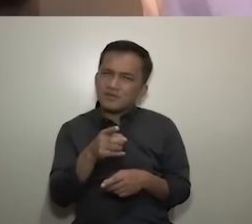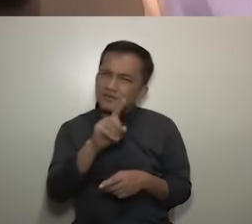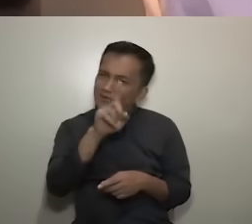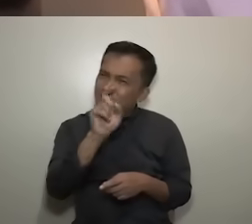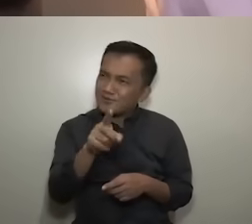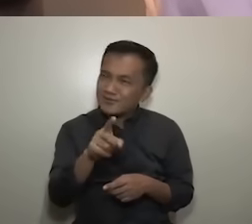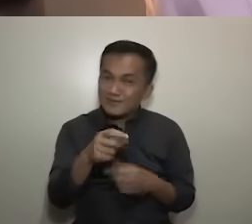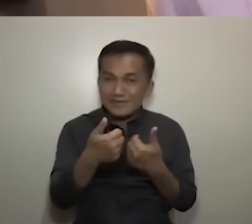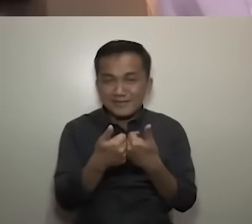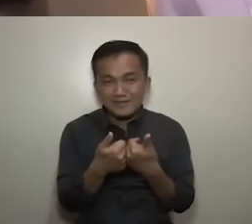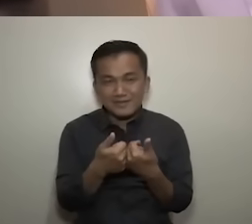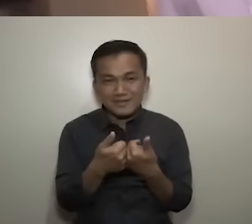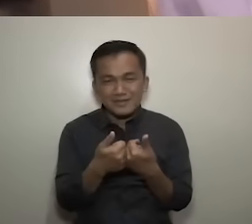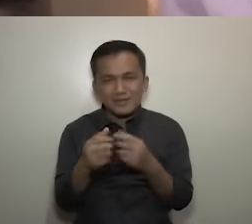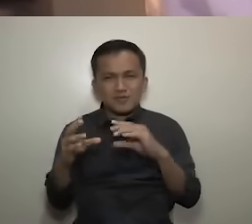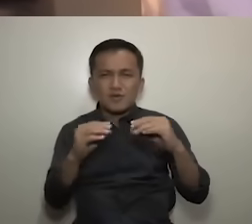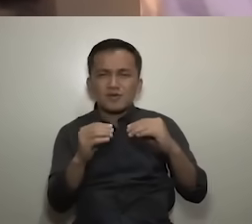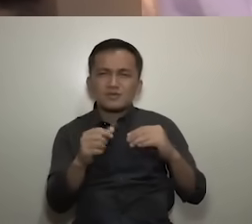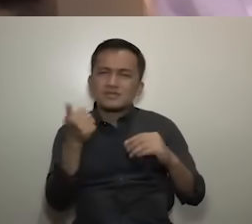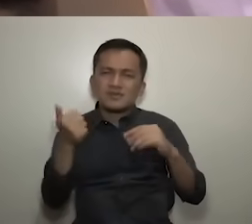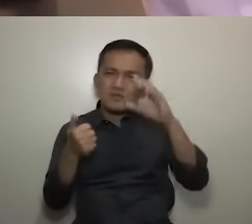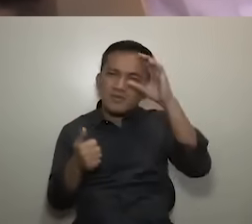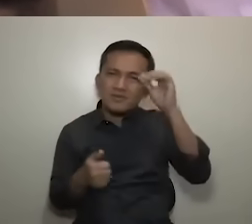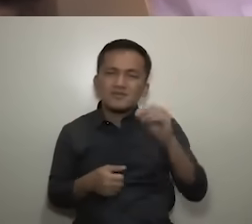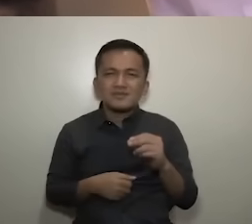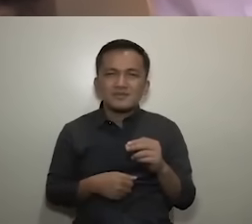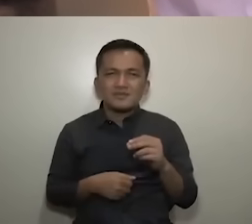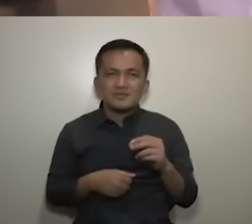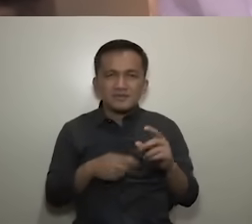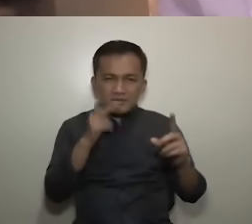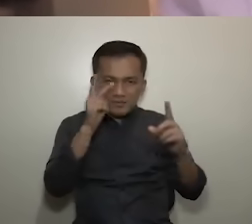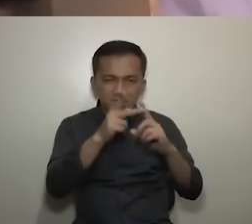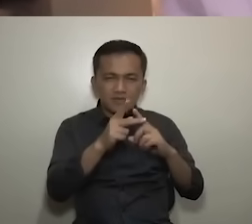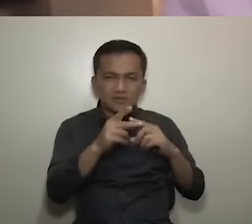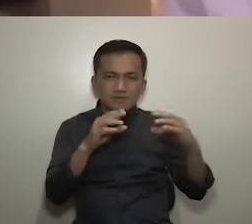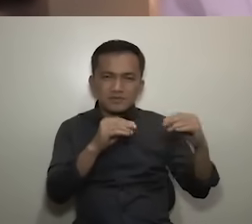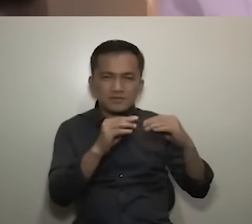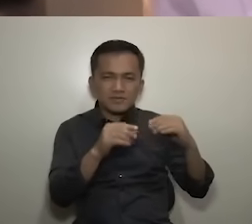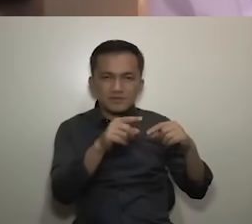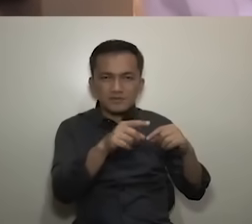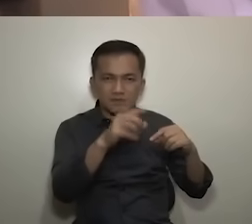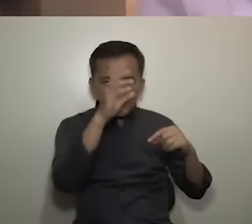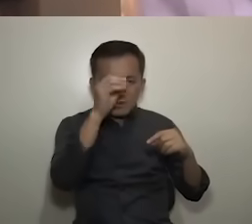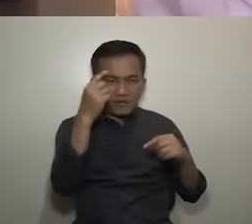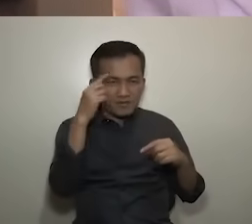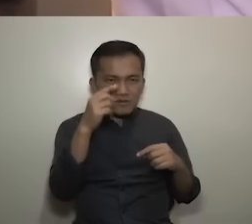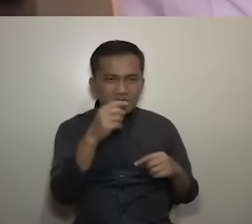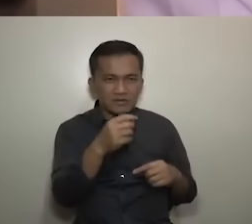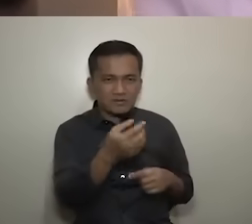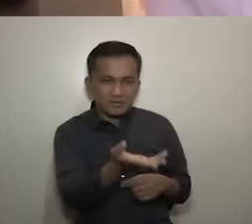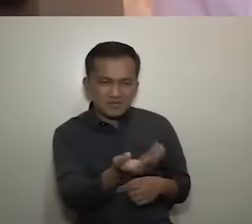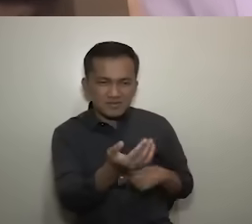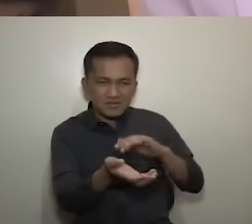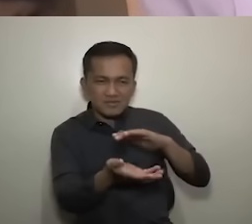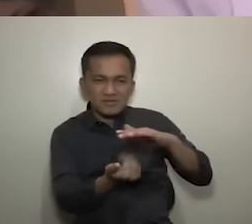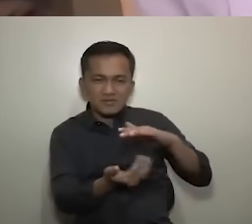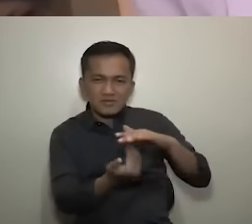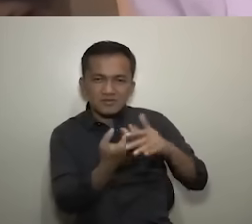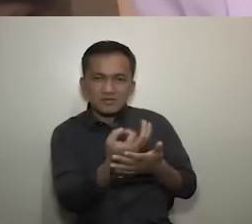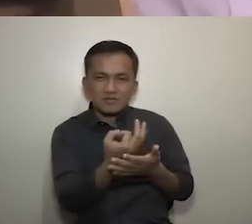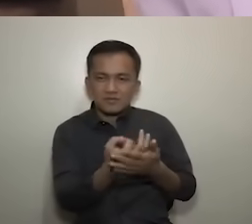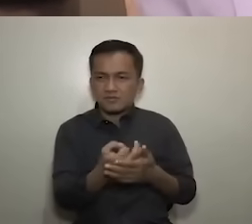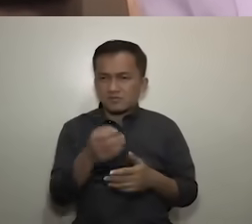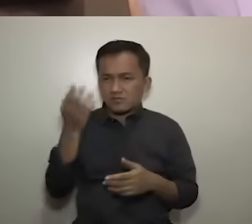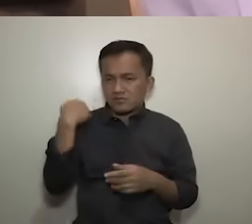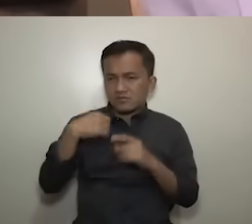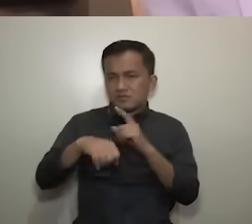mo, may kausap na ibang lalaki at ang purpose na pag-usap doon sa lalaki na ay para pirahan, anong ramdaman mo doon? Noong time po